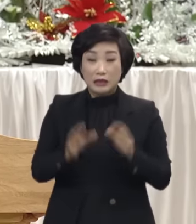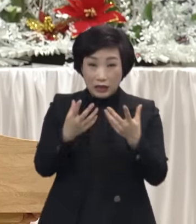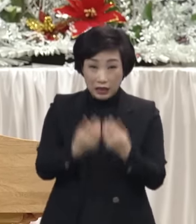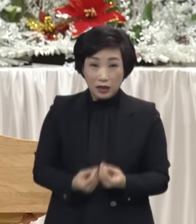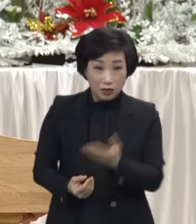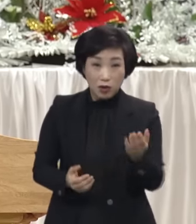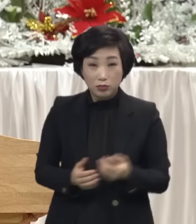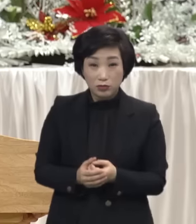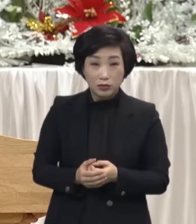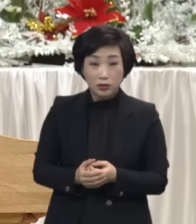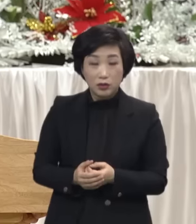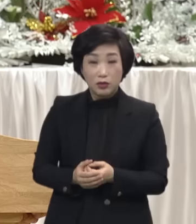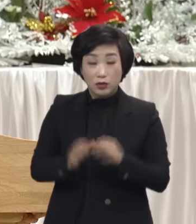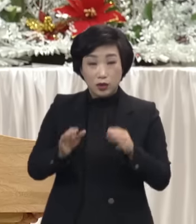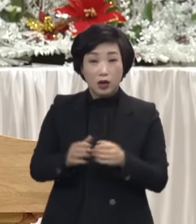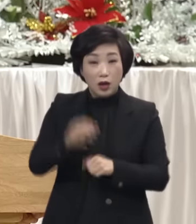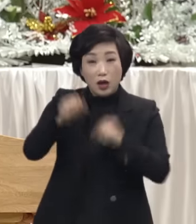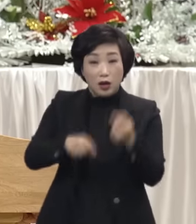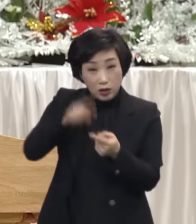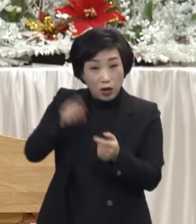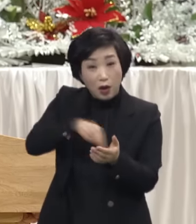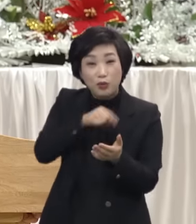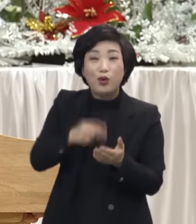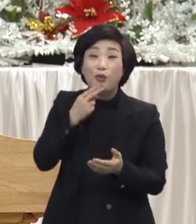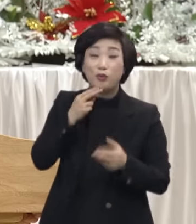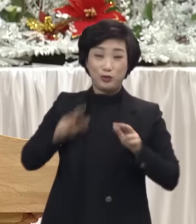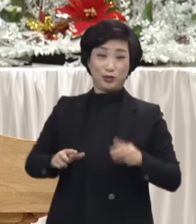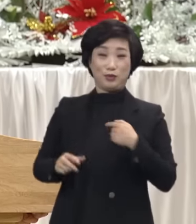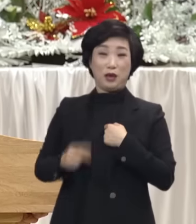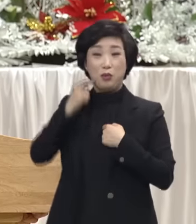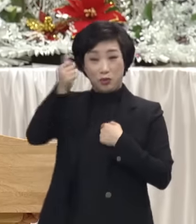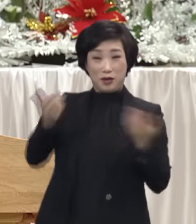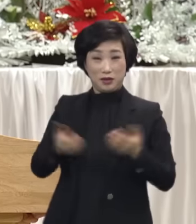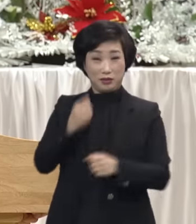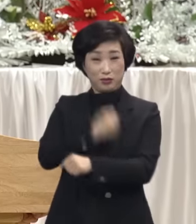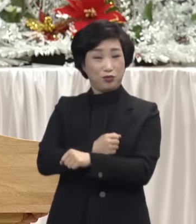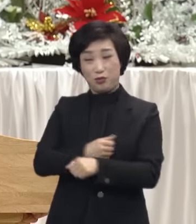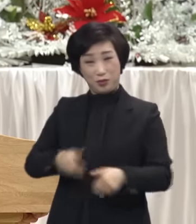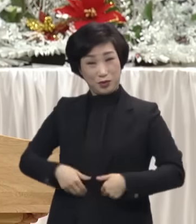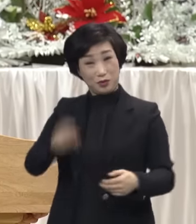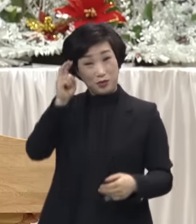그렇지 않다면 저는 이렇게 애쓰고 수고할 필요가 없어요.